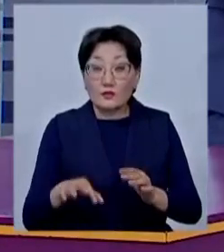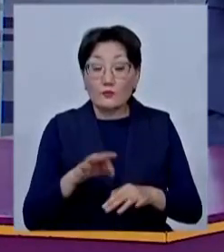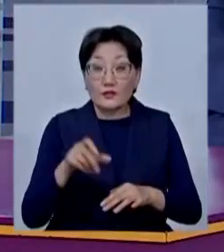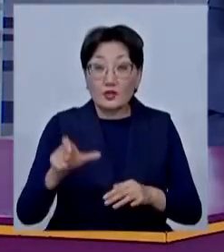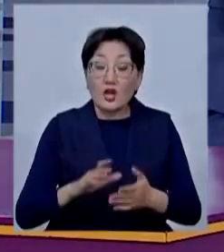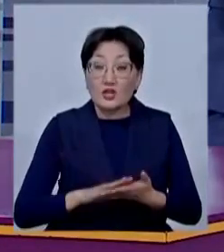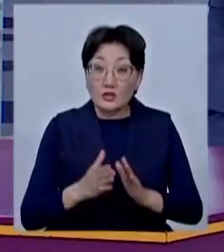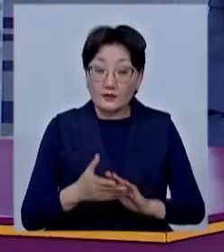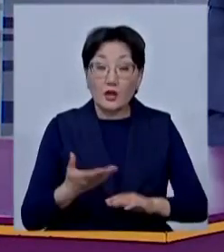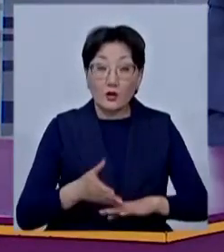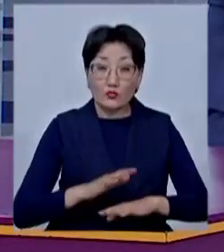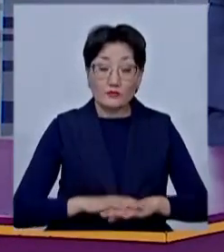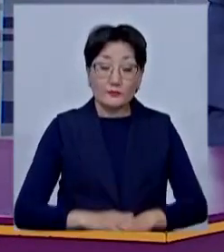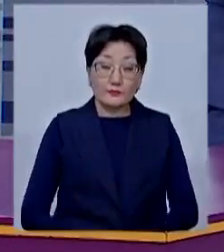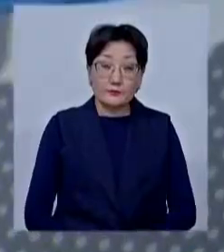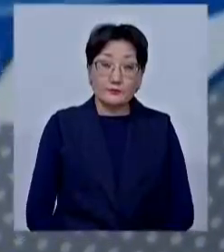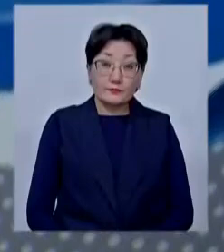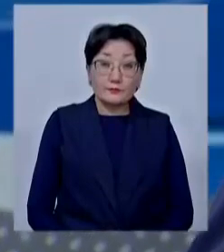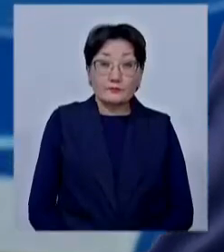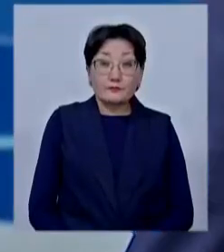науқастың жағдайы ауыр.